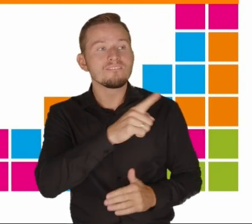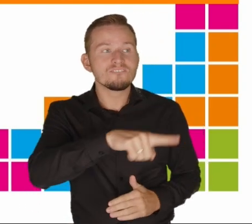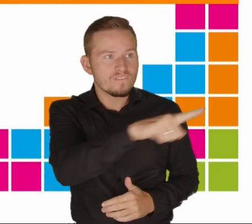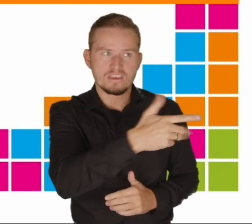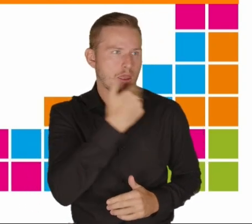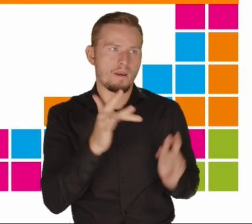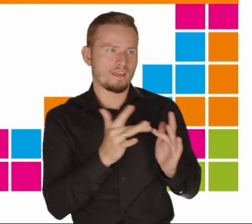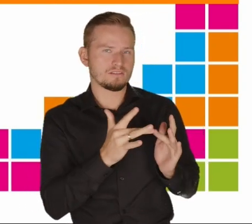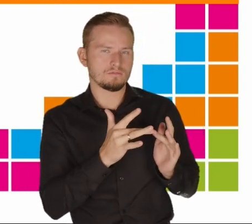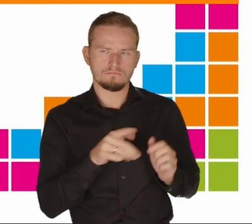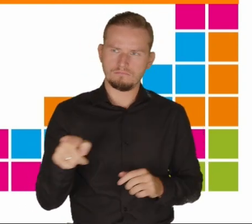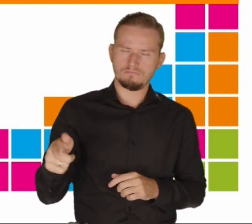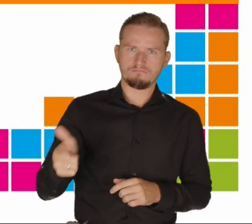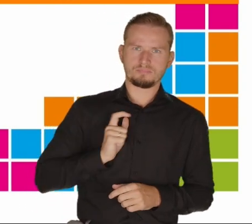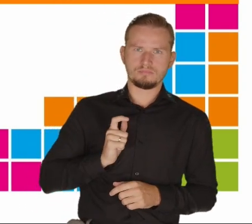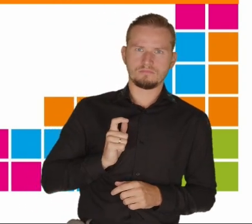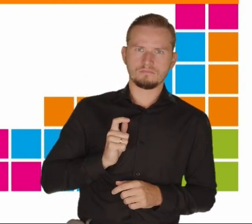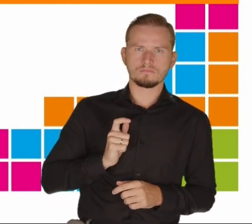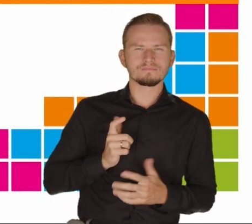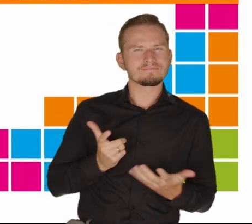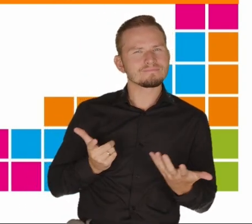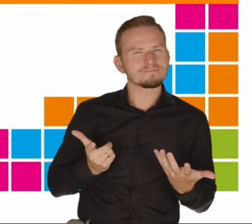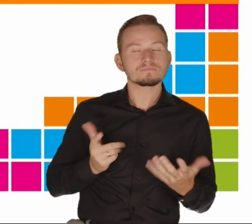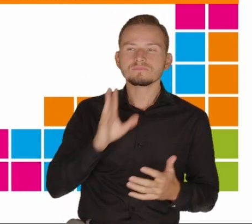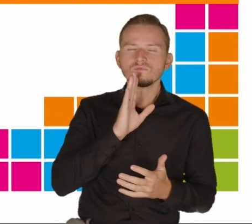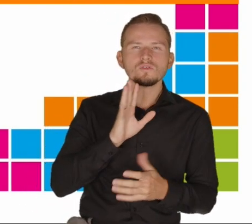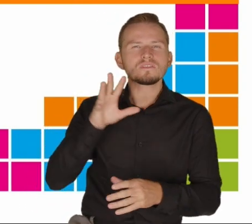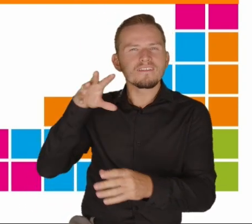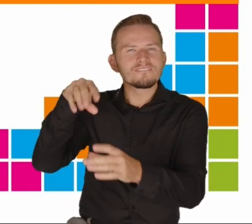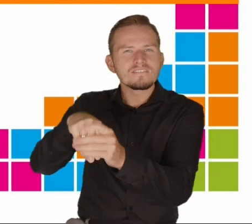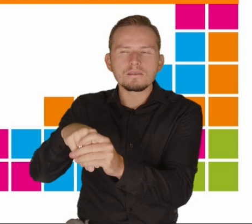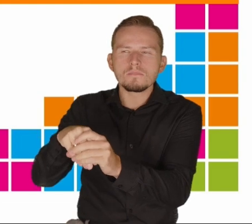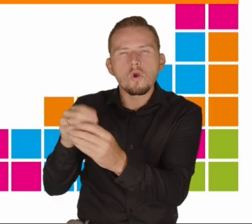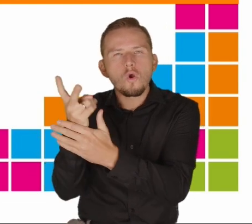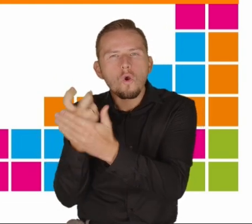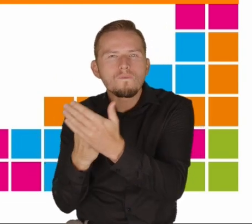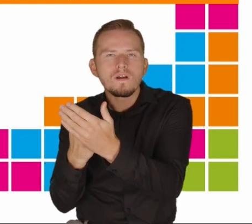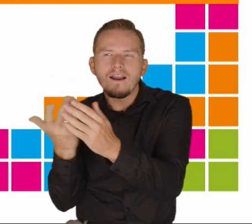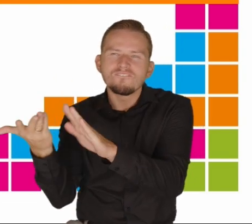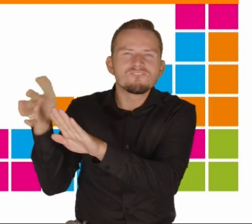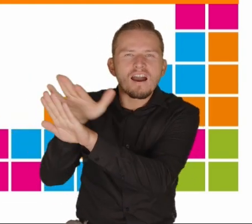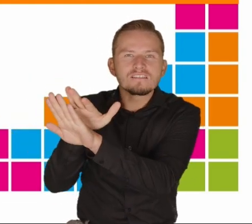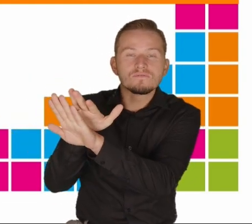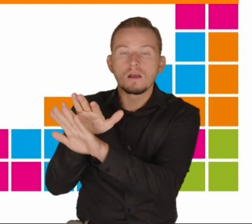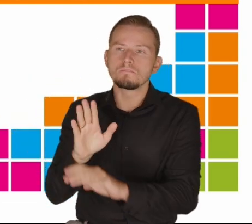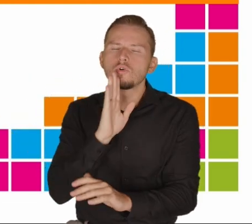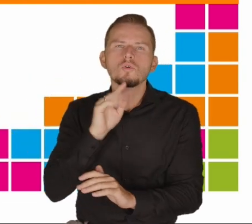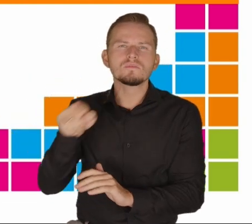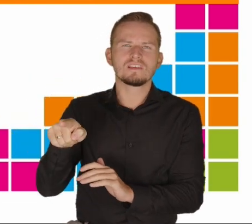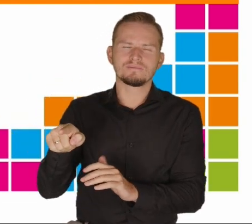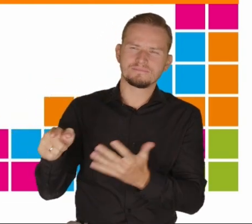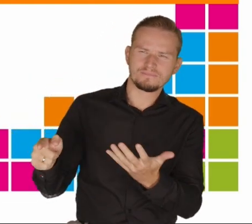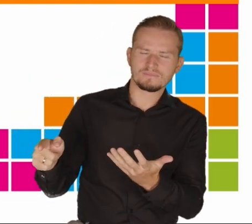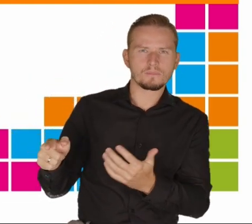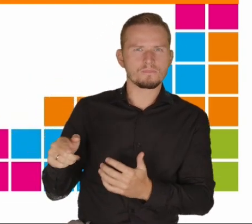Da? Czyli, że tak jakby był tam jakaś ukryta warstwa, która jest warstwą no tak jakby nie jednoznacznie określoną w tym, w